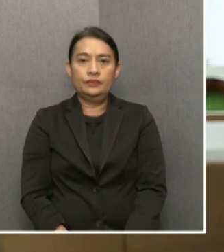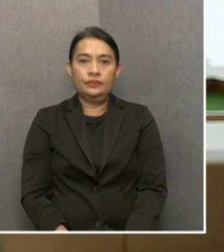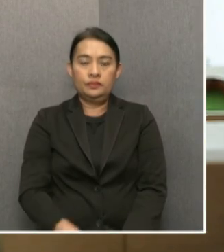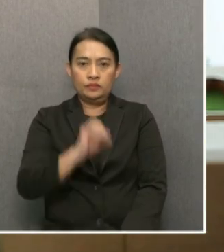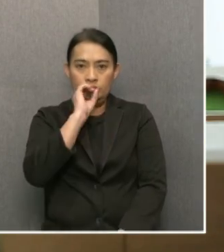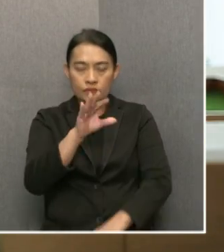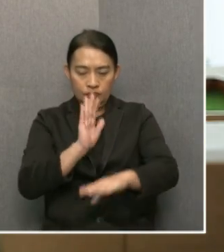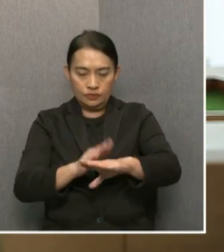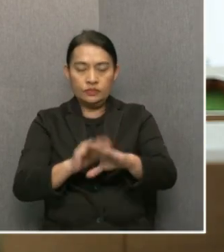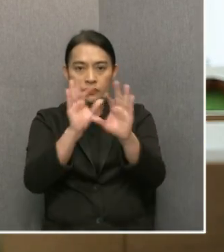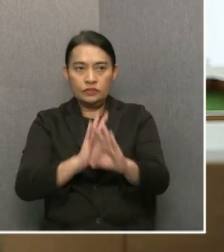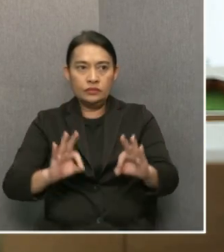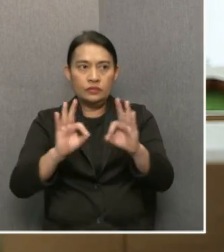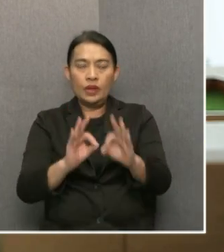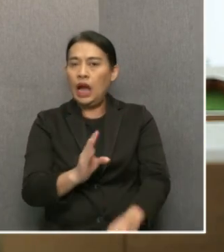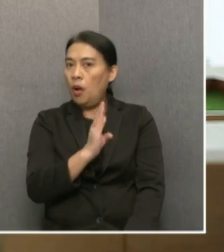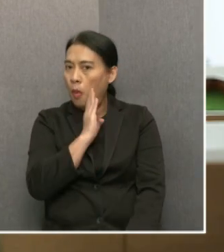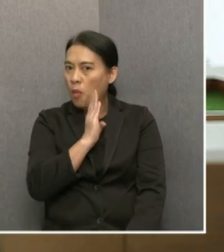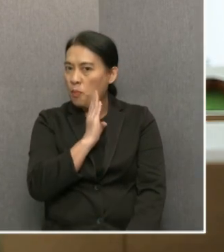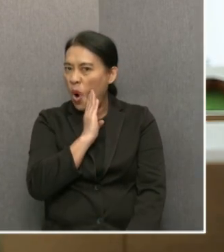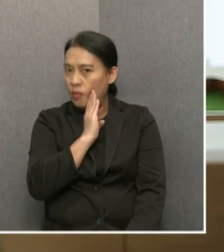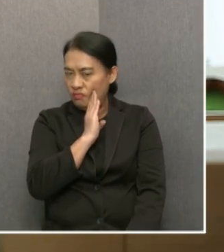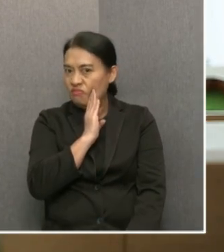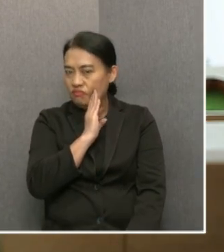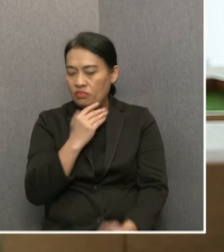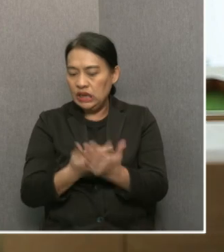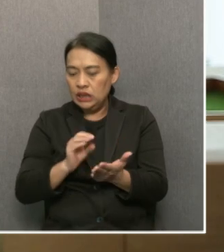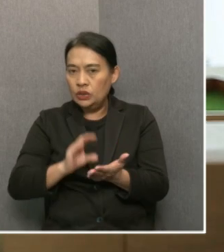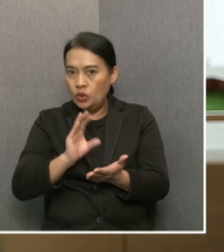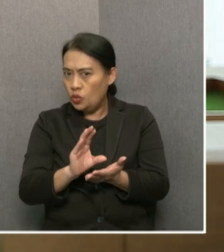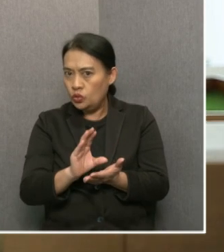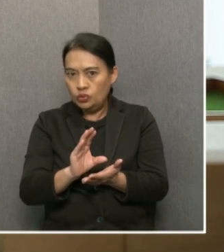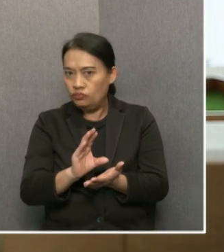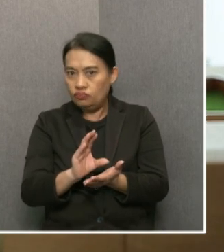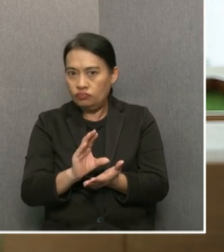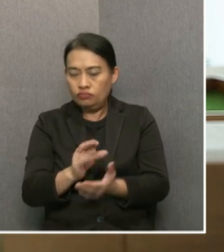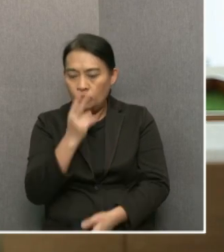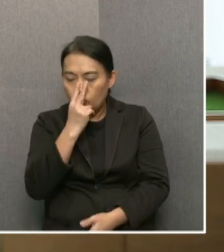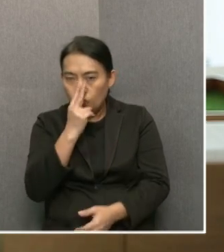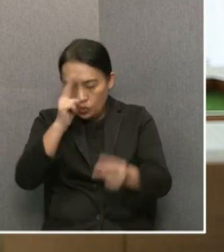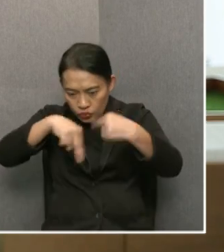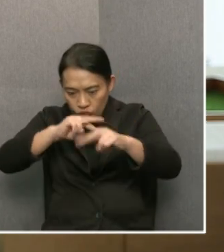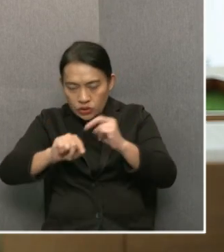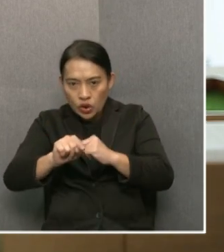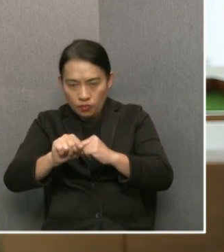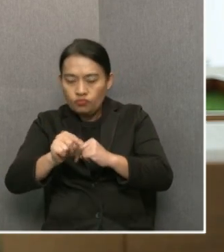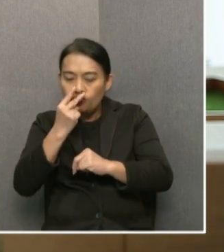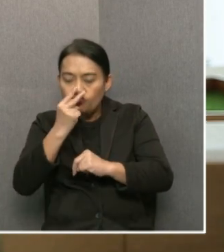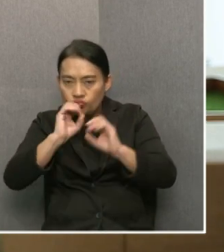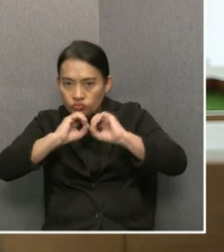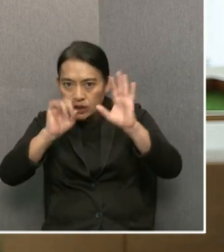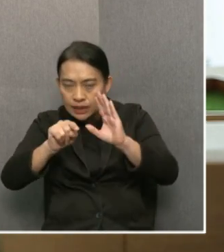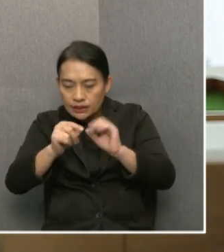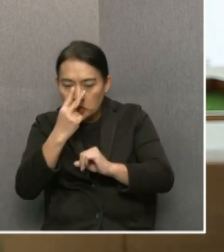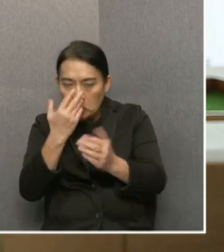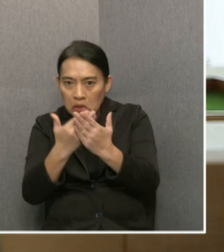ันอีกครั้งนะคะว่าข่าวนี้ไม่เป็นความจริงค่ะการจะลงทุนแต่ละครั้งนะคะก็ควรที่จะตรวจสอบที่เชื่อถือได้หากมีกำ